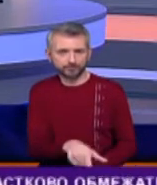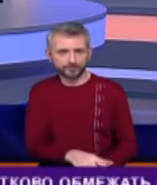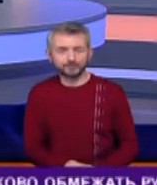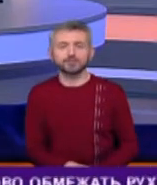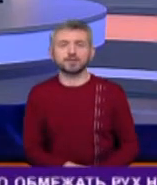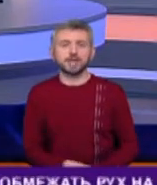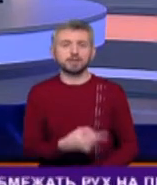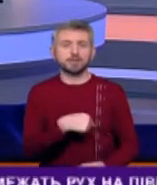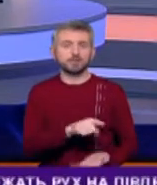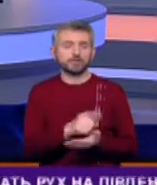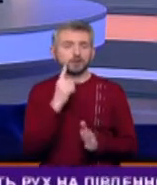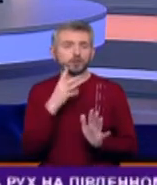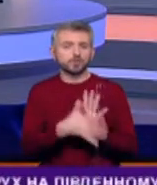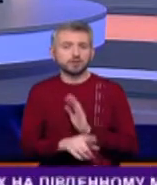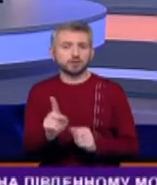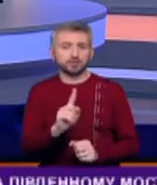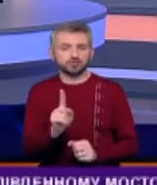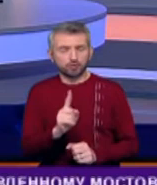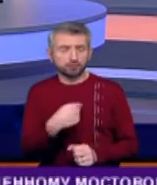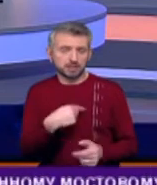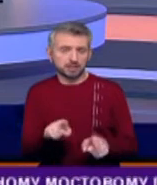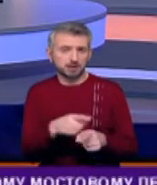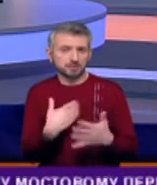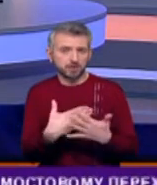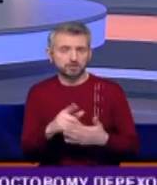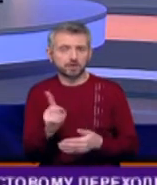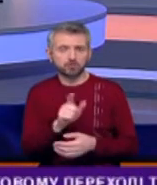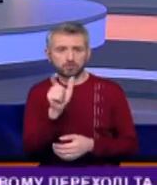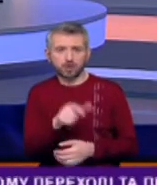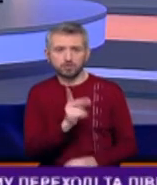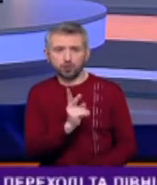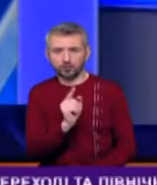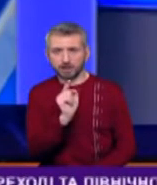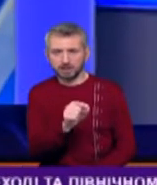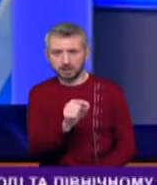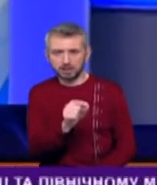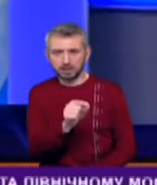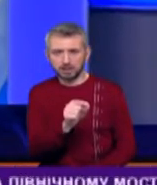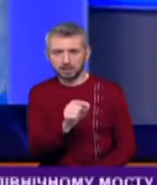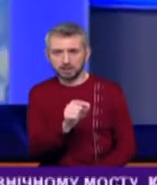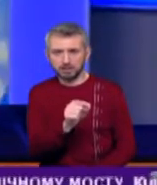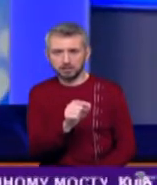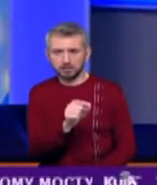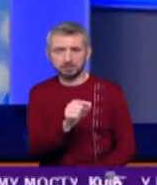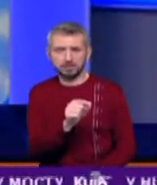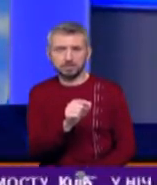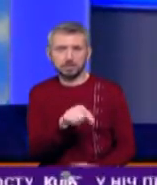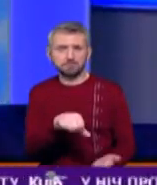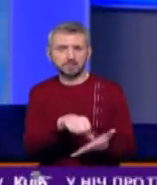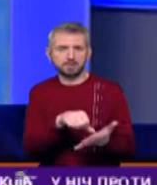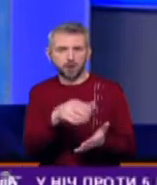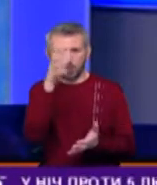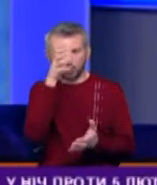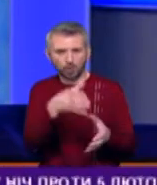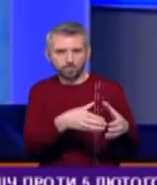Ми повинні розуміти, що, очевидно, мені так здалося, що пан Костянтин представляє наукові кола, а